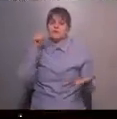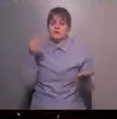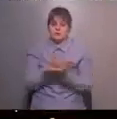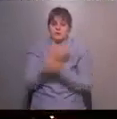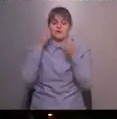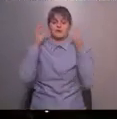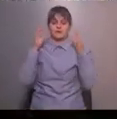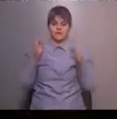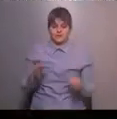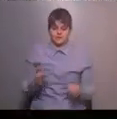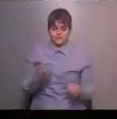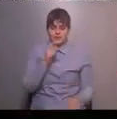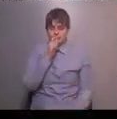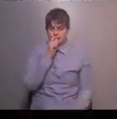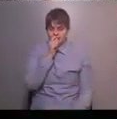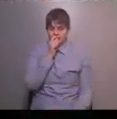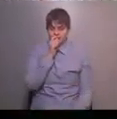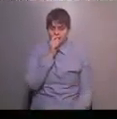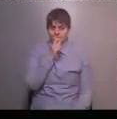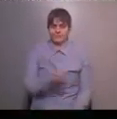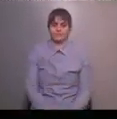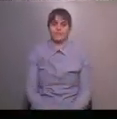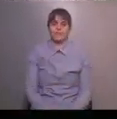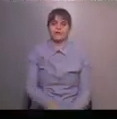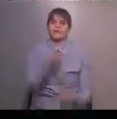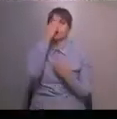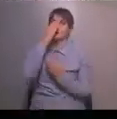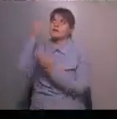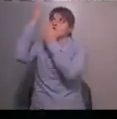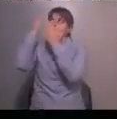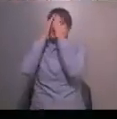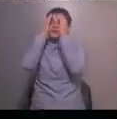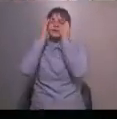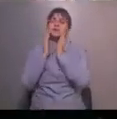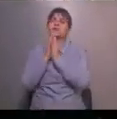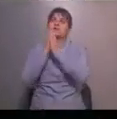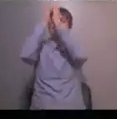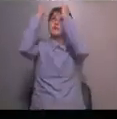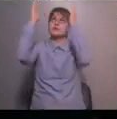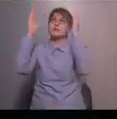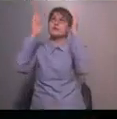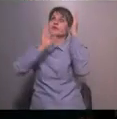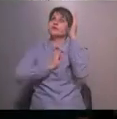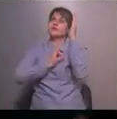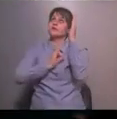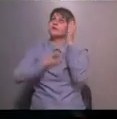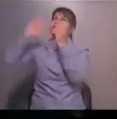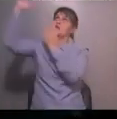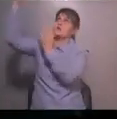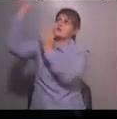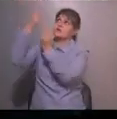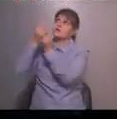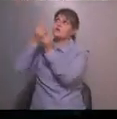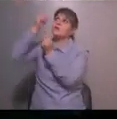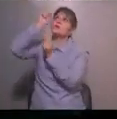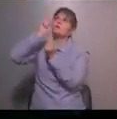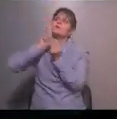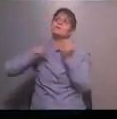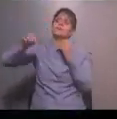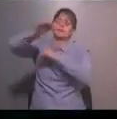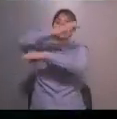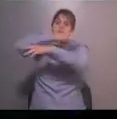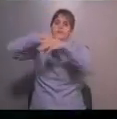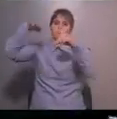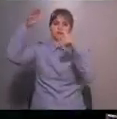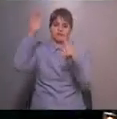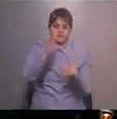hora da nossa morte. Amém. Zdrowaś, Maryjo, łaskiś pełna, Pan z Tobą,